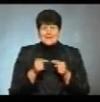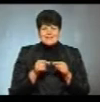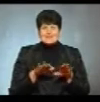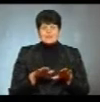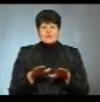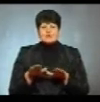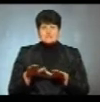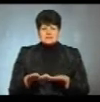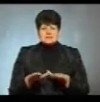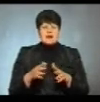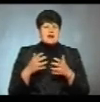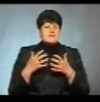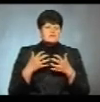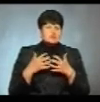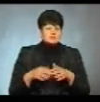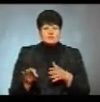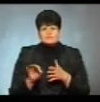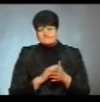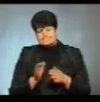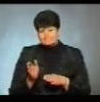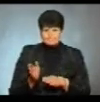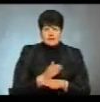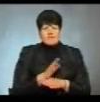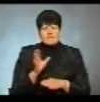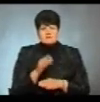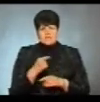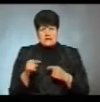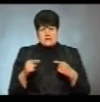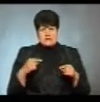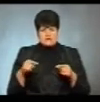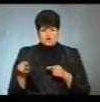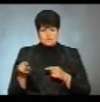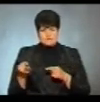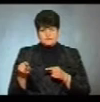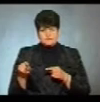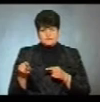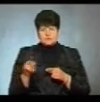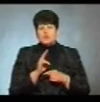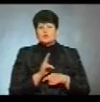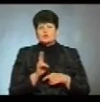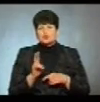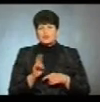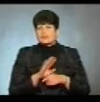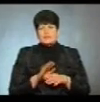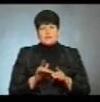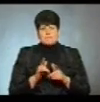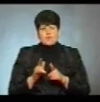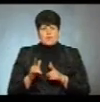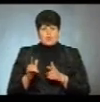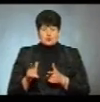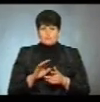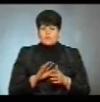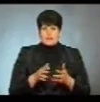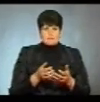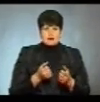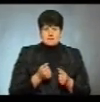позиції автоматично відсікали усіх інших, хто не погоджується або не